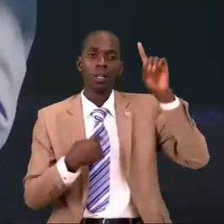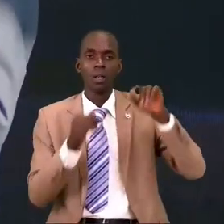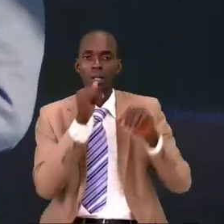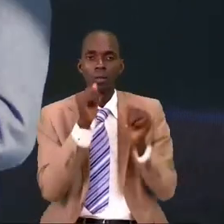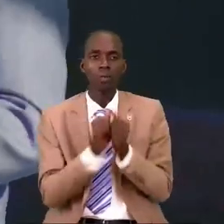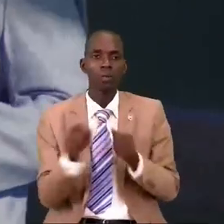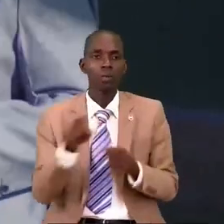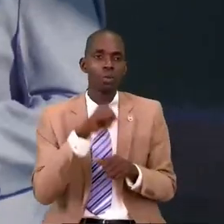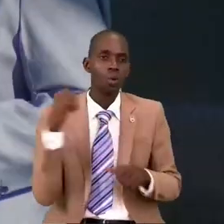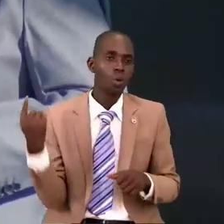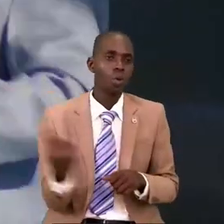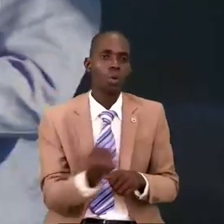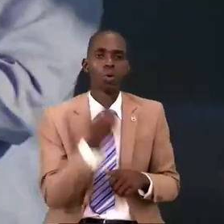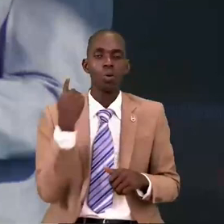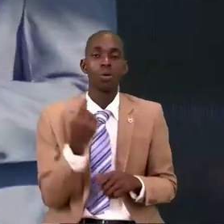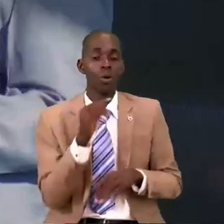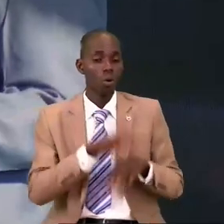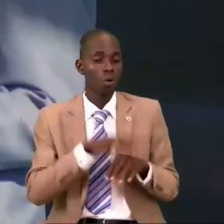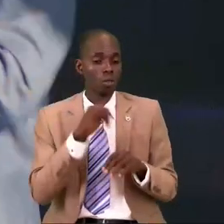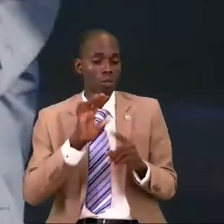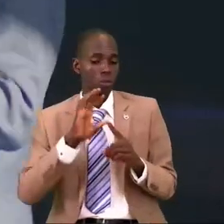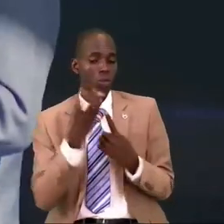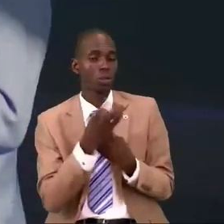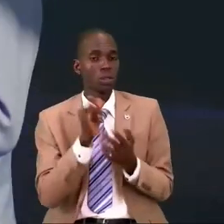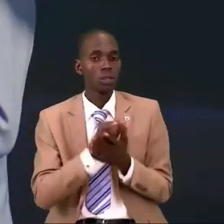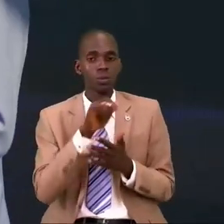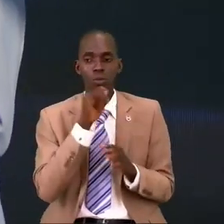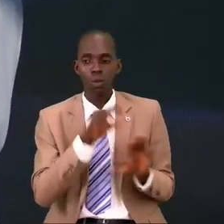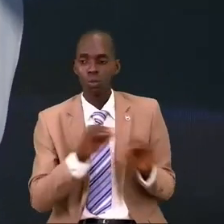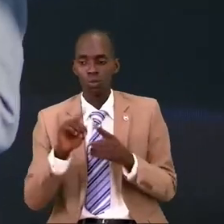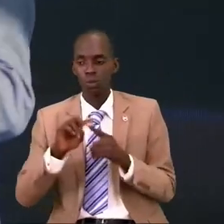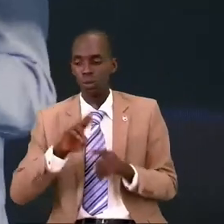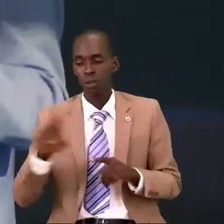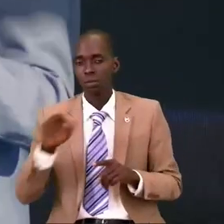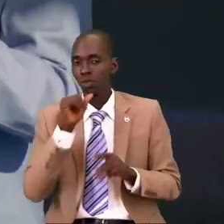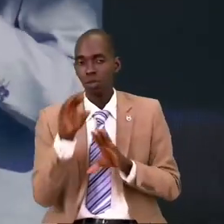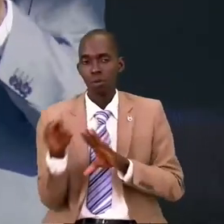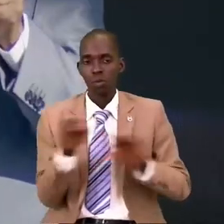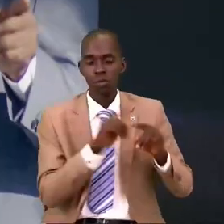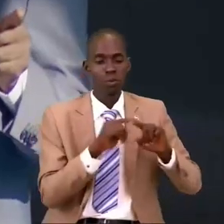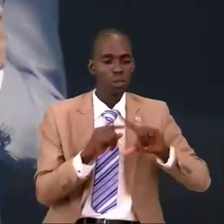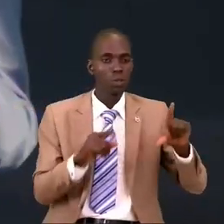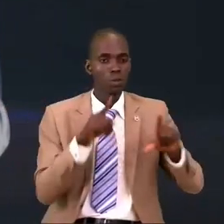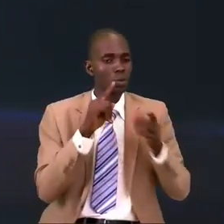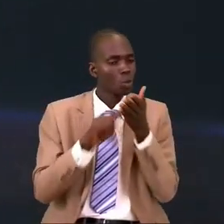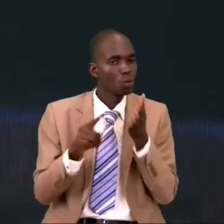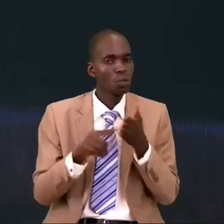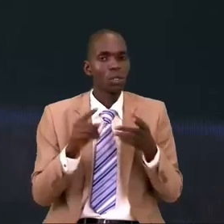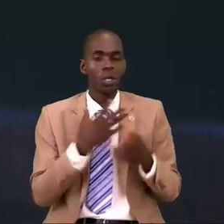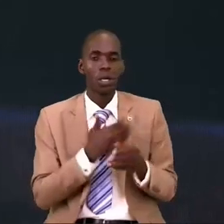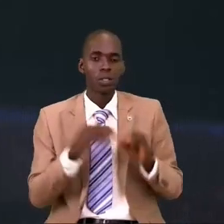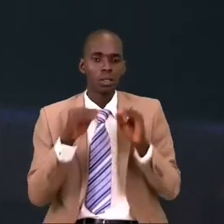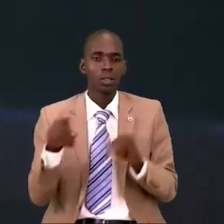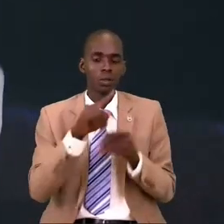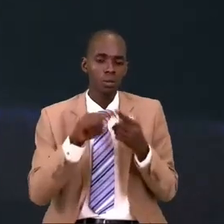que vous ne détournez pas à droite, vous observez et vous les enseignez à observer tout ce que je vous ai prescrit. Et voici,